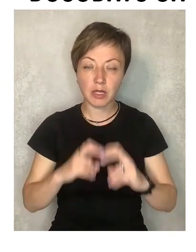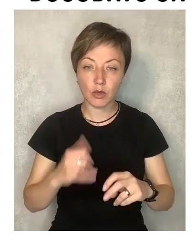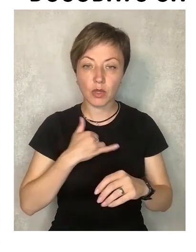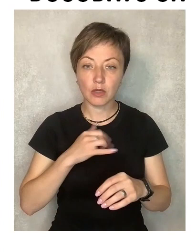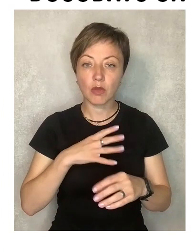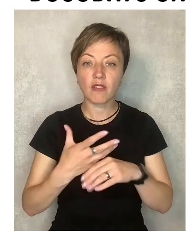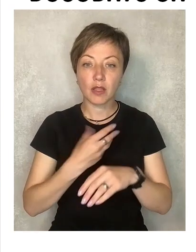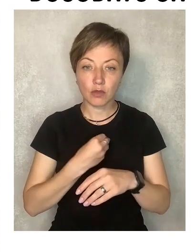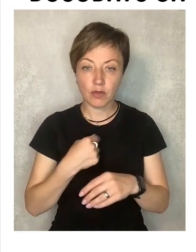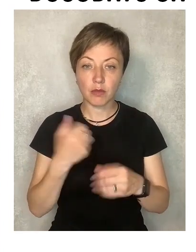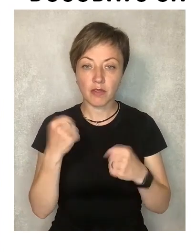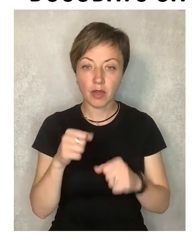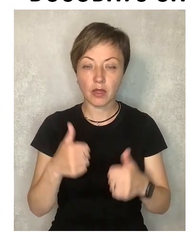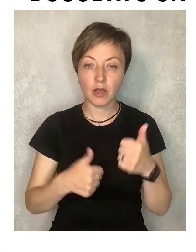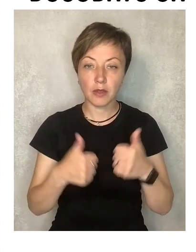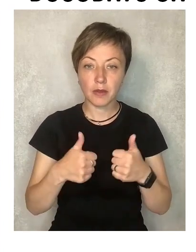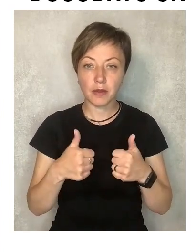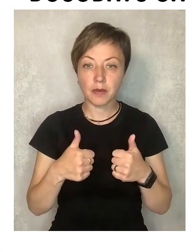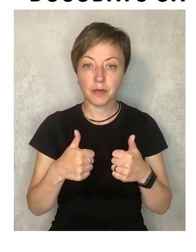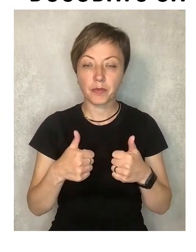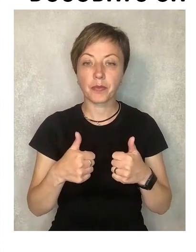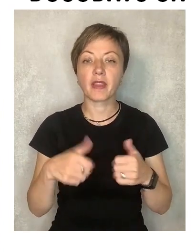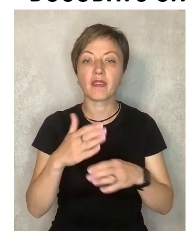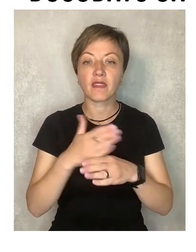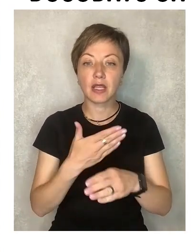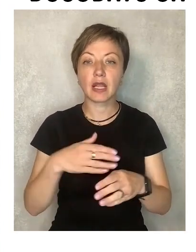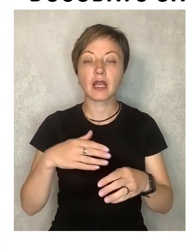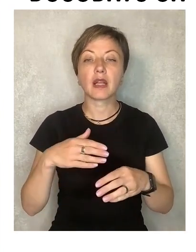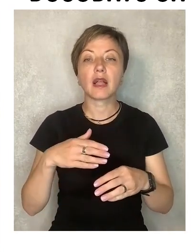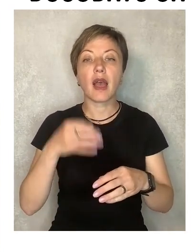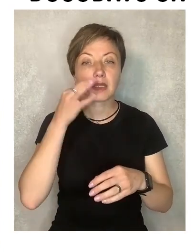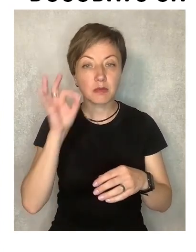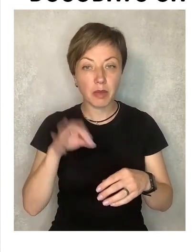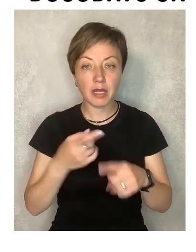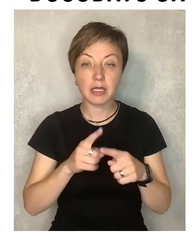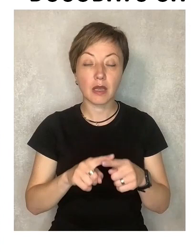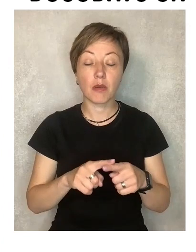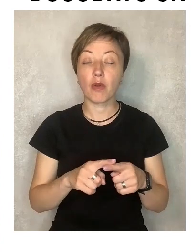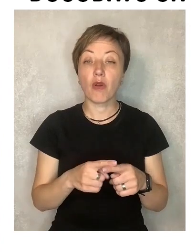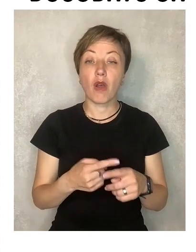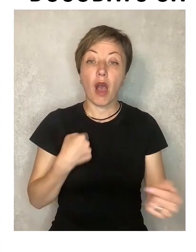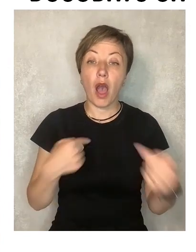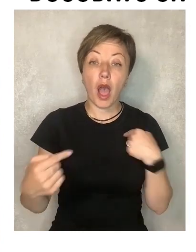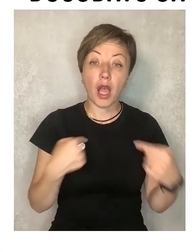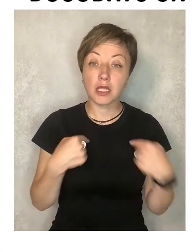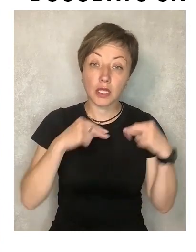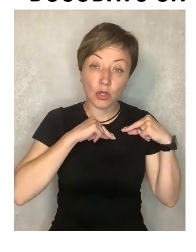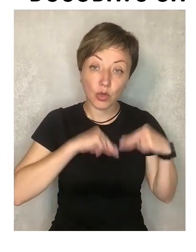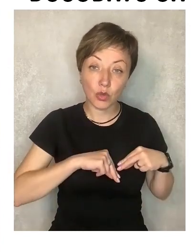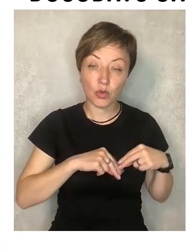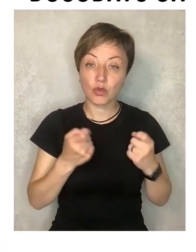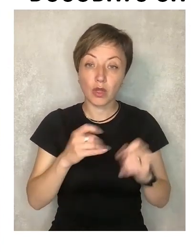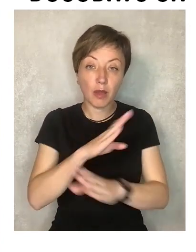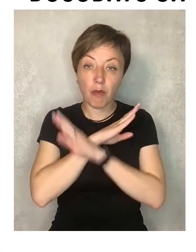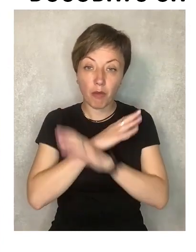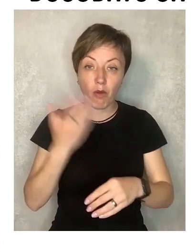яке ми виграли на конкурсі, у нас під це були виділені експерти, і це був адський труд. Ми чуть не померли, поки ми це робили, тому що